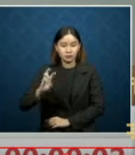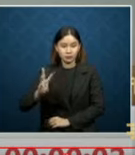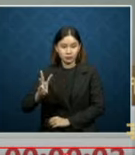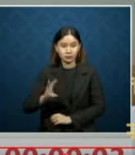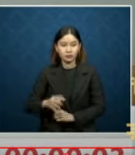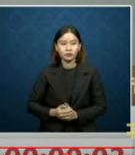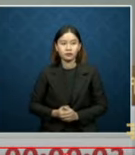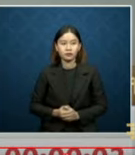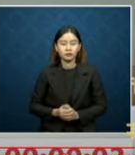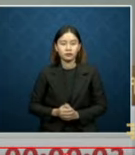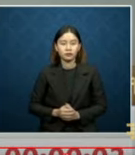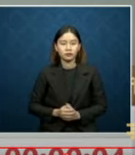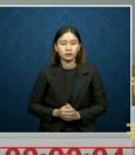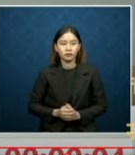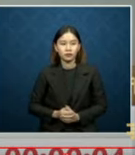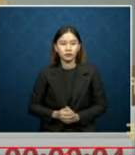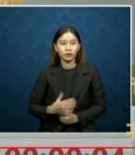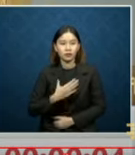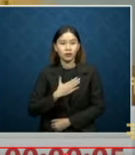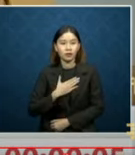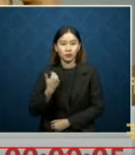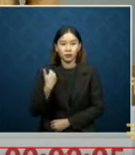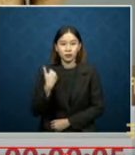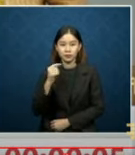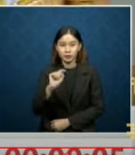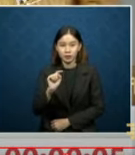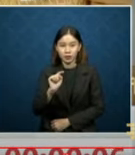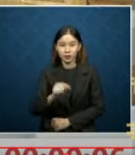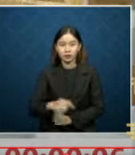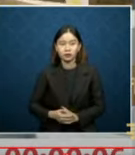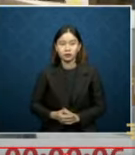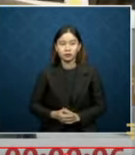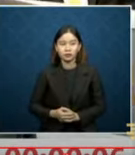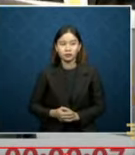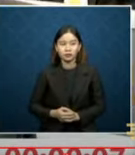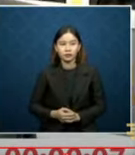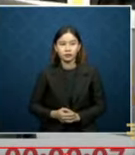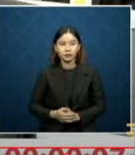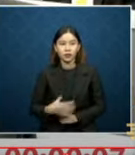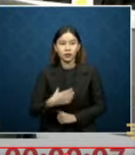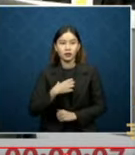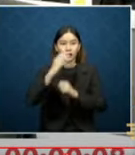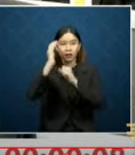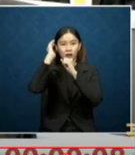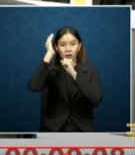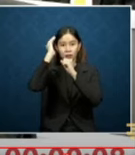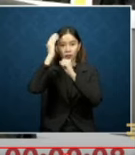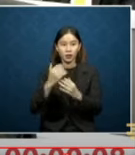าผมมีเรื่องที่จะอภิปราย